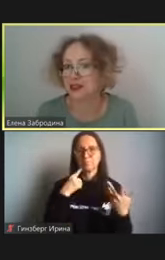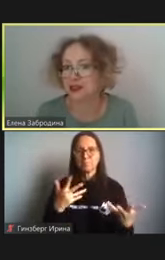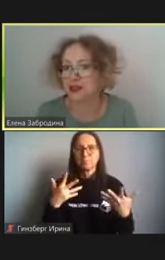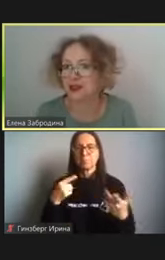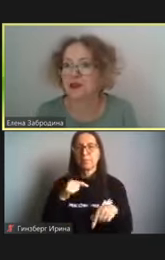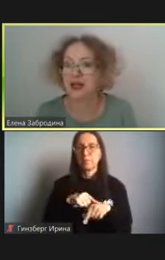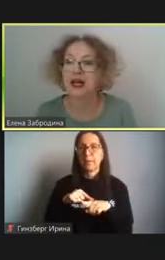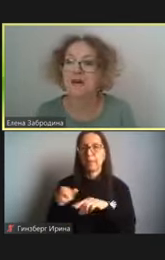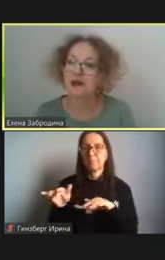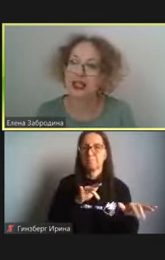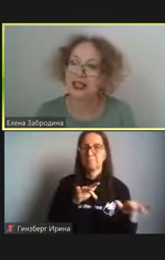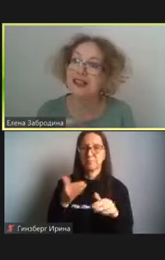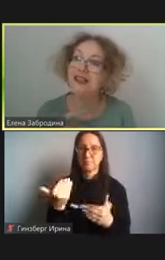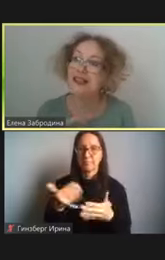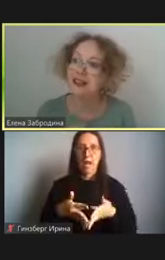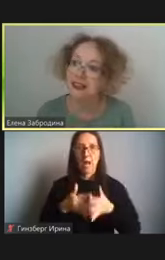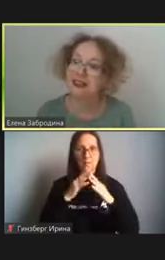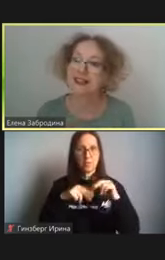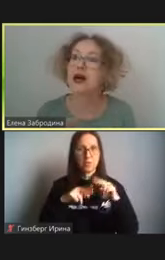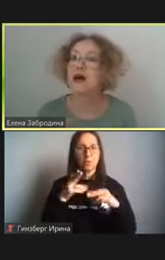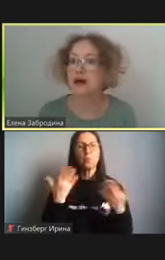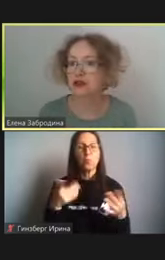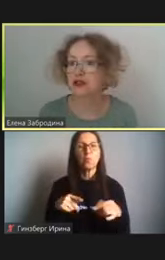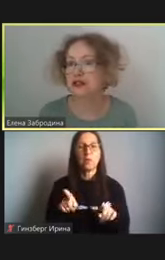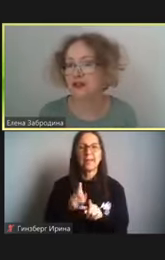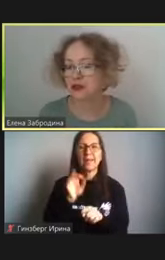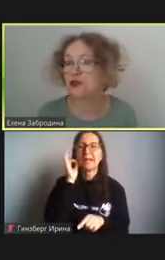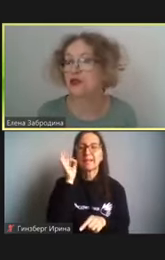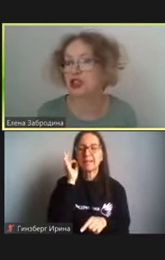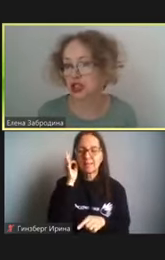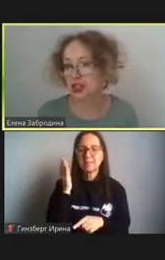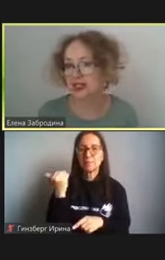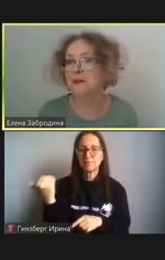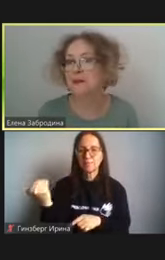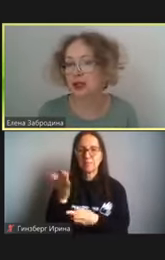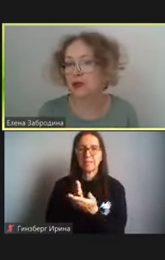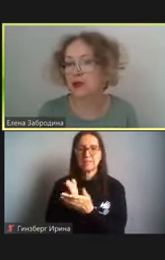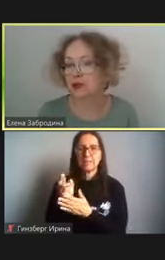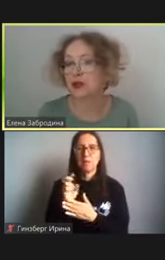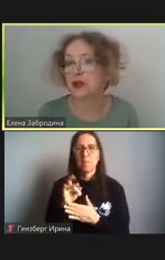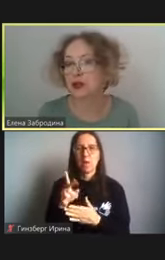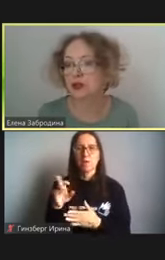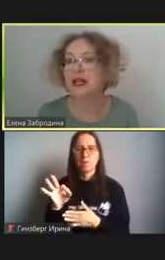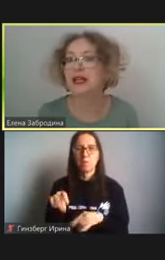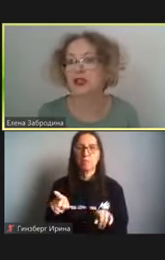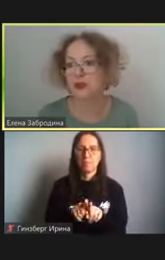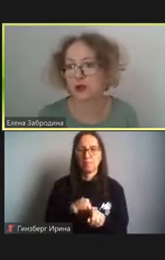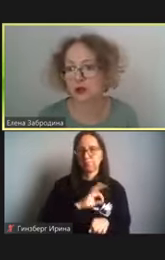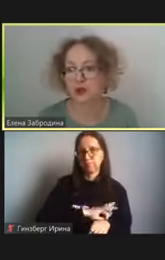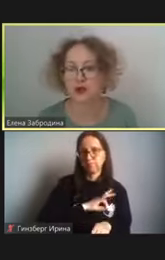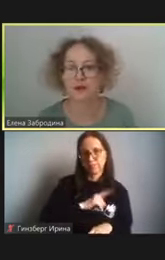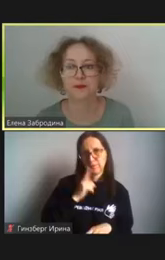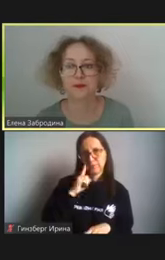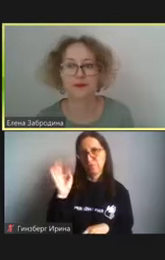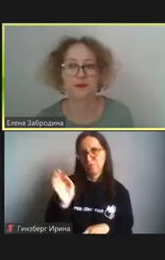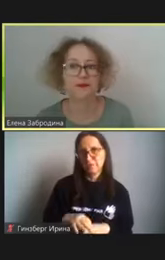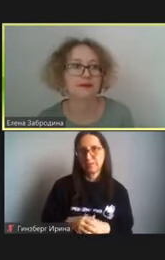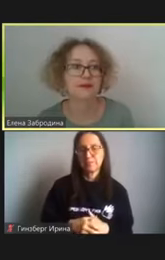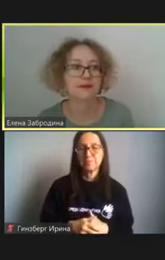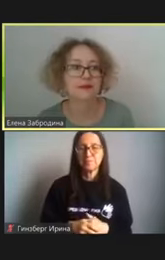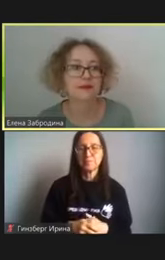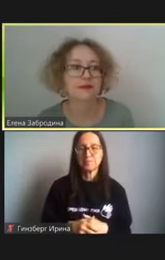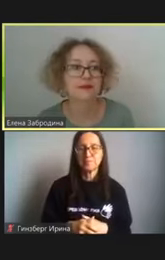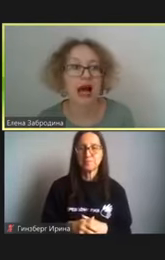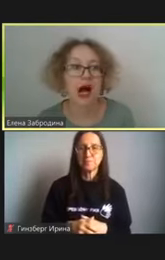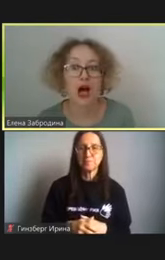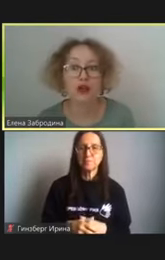динамики архитектуре. Но вот такие хитрости в барочной архитектуре очень часто такого рода приемы используются.